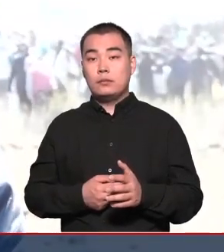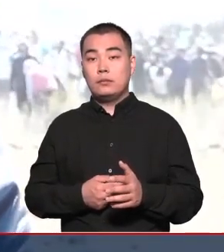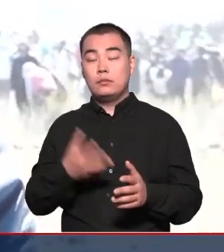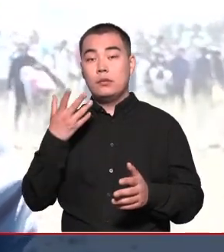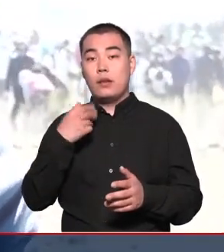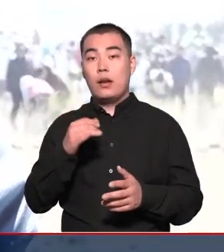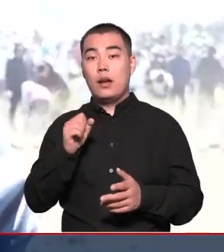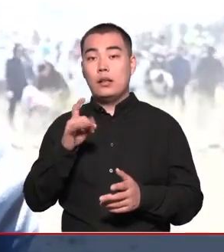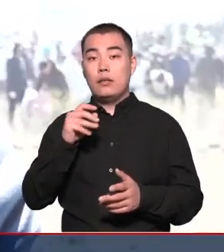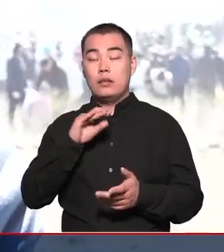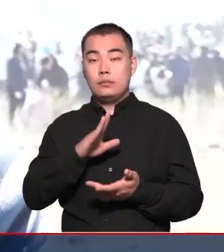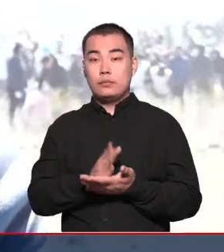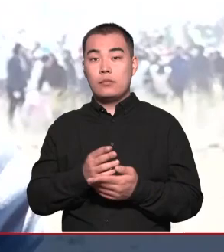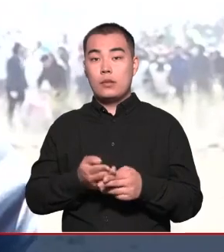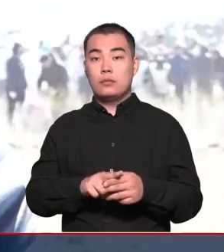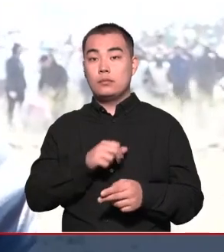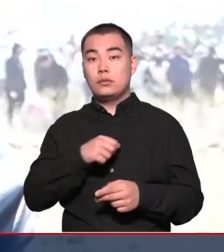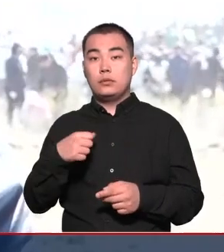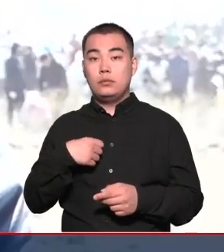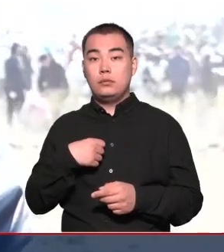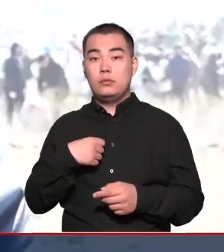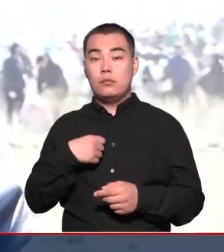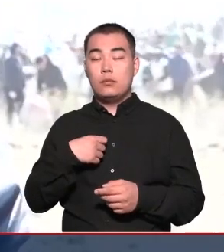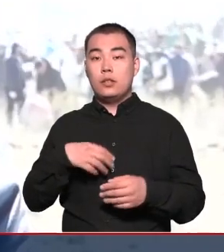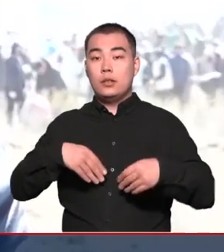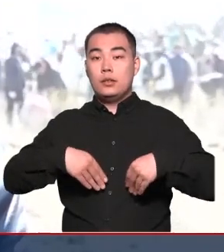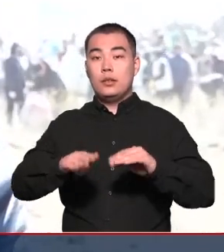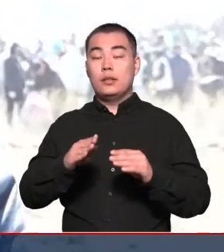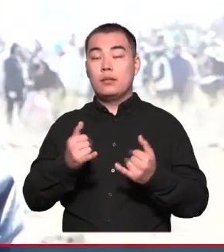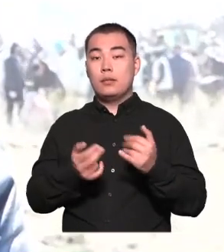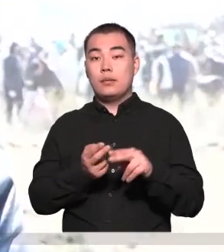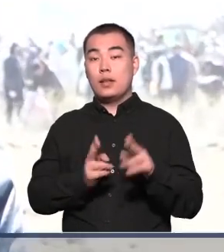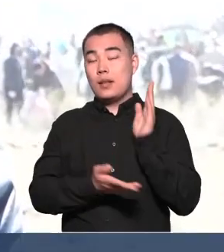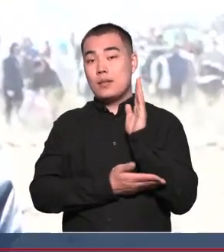активисты, которые изъявляют желанием высадить сосновый бор,